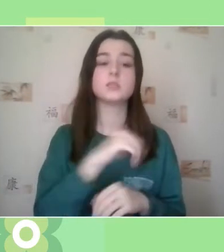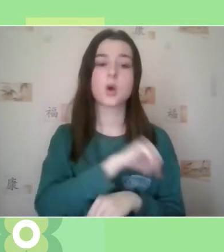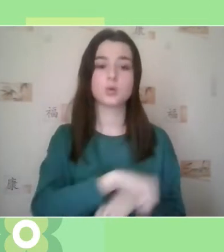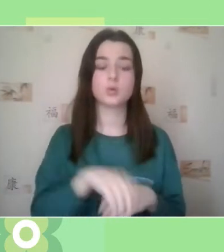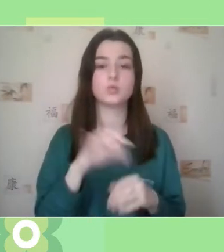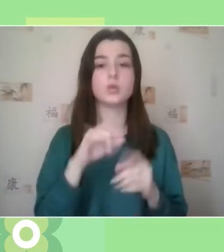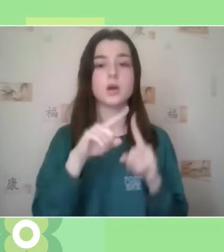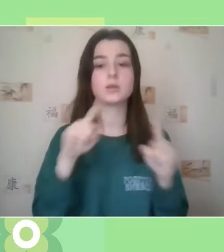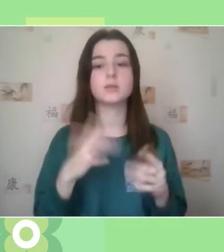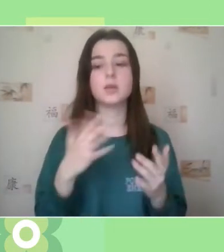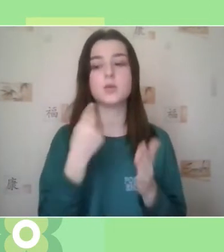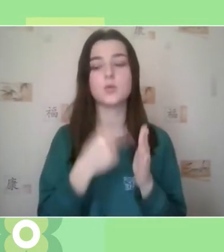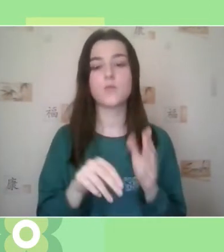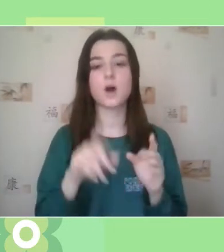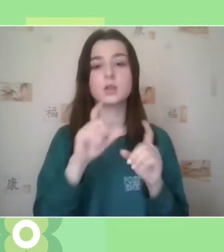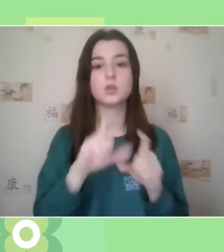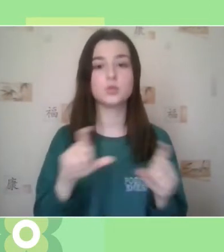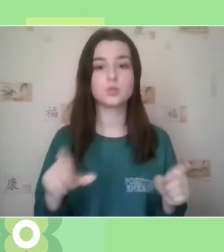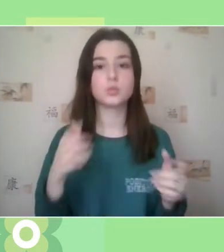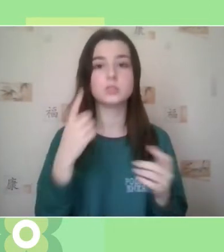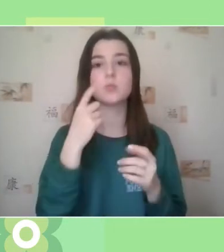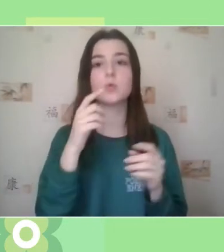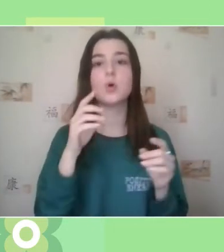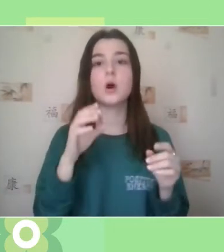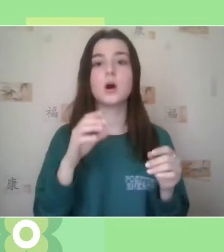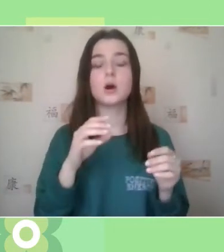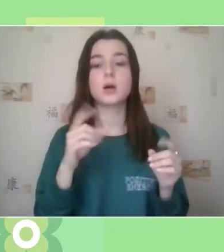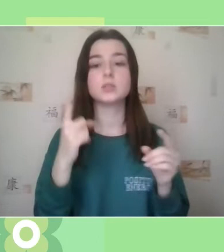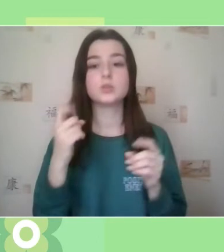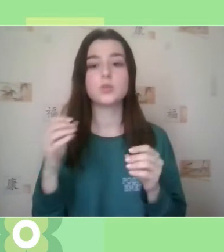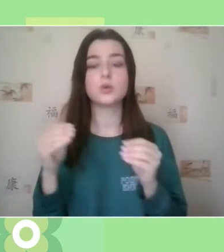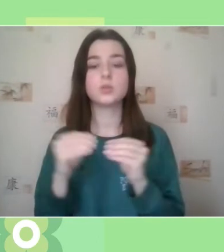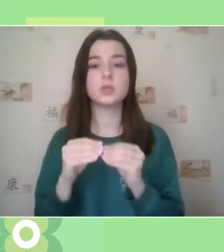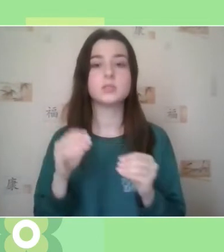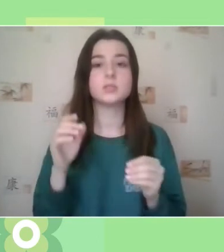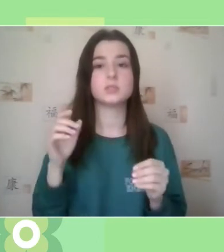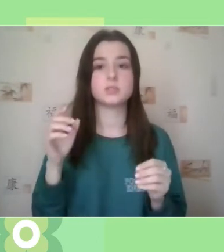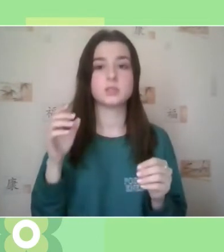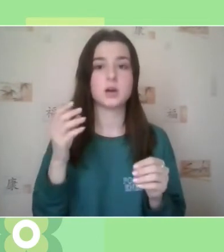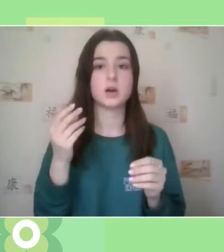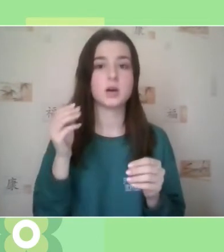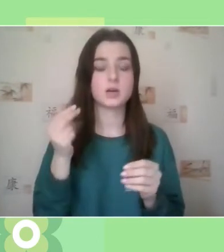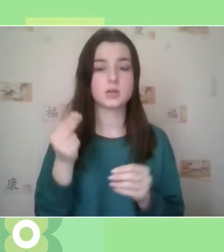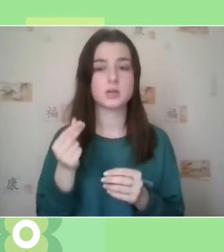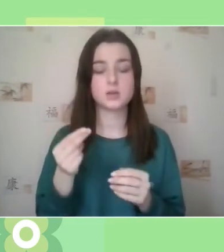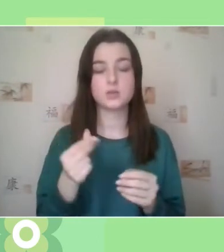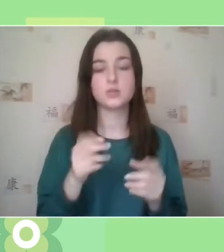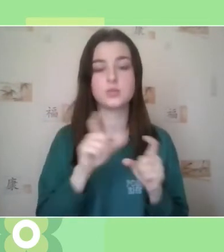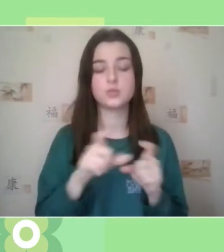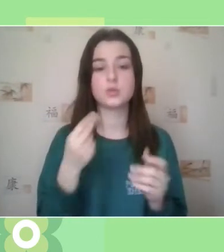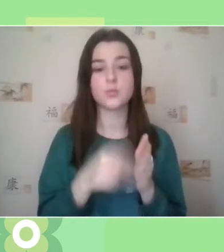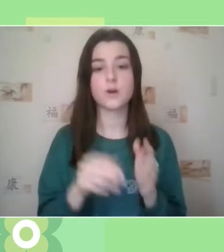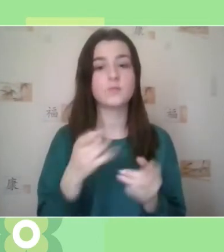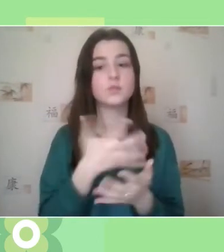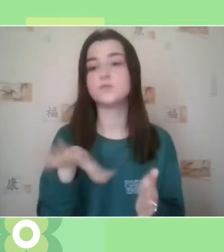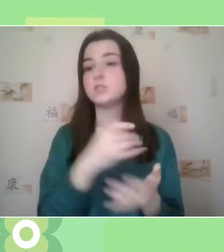купували люди по 5, 7, 10, 100 тисяч гривень, вони реально класні. Всі. Вони всі різні, але всі дуже класні.